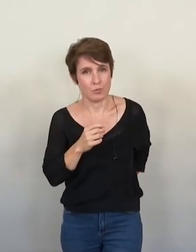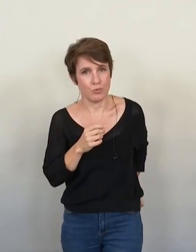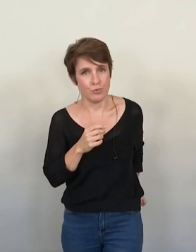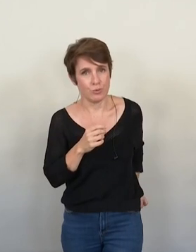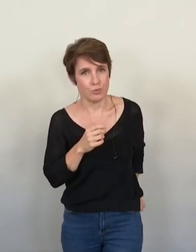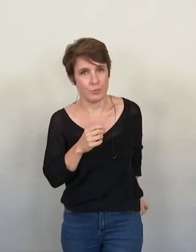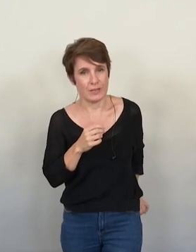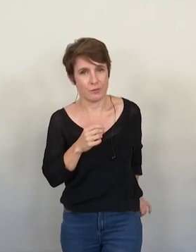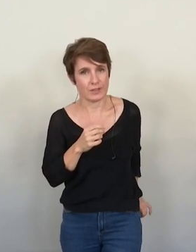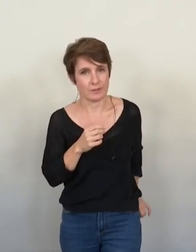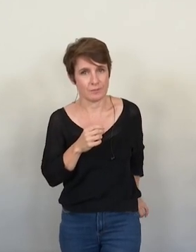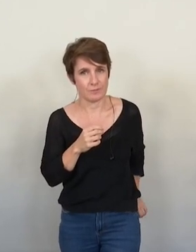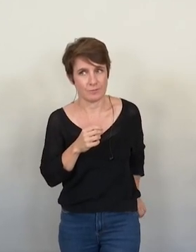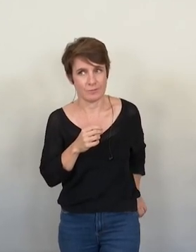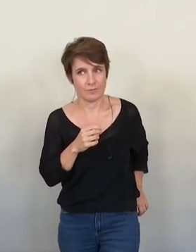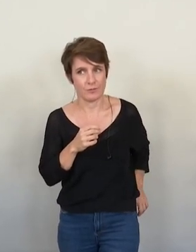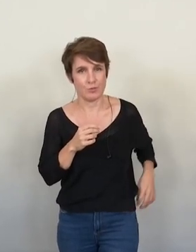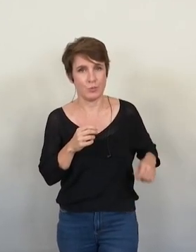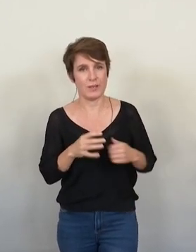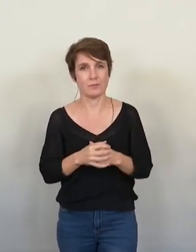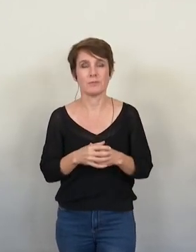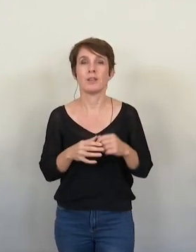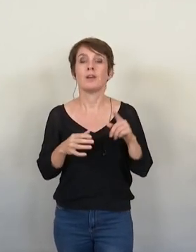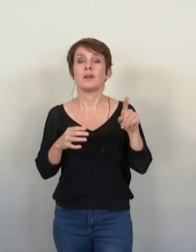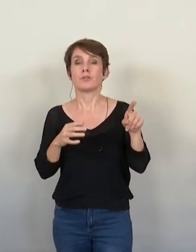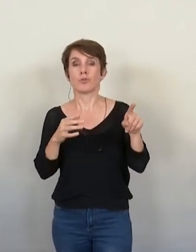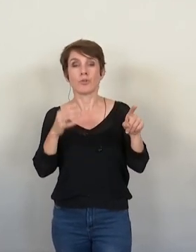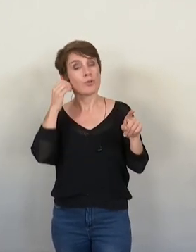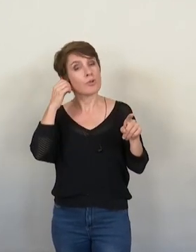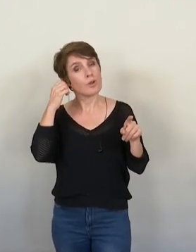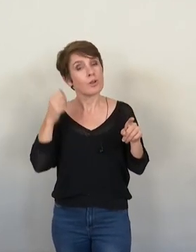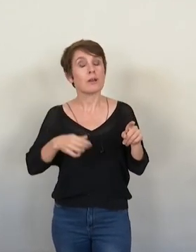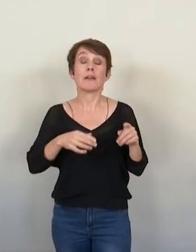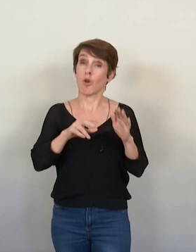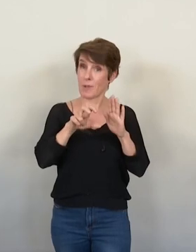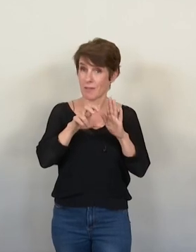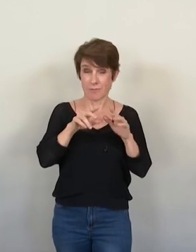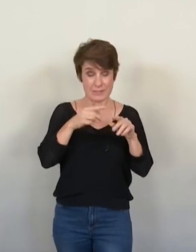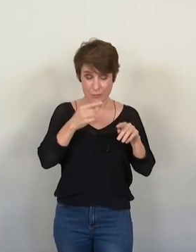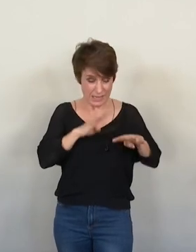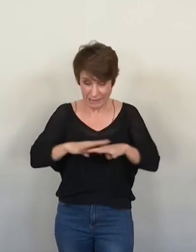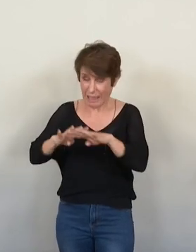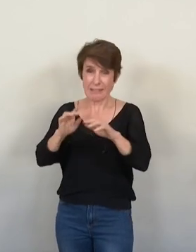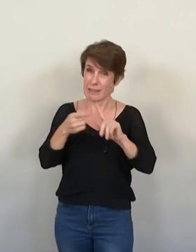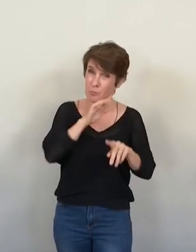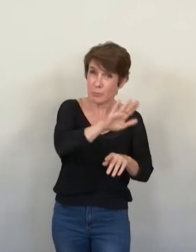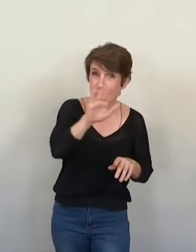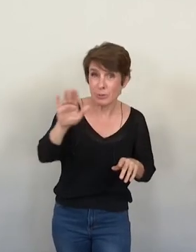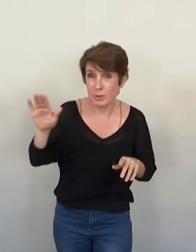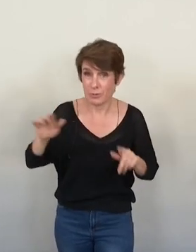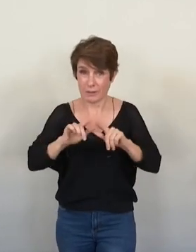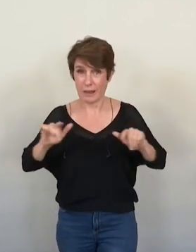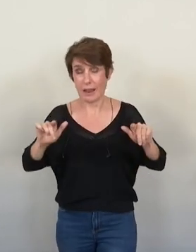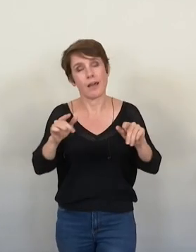c'est des des des quartiers bien vivant avec leur spécificité et donc il est important de ne pas